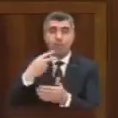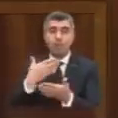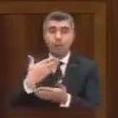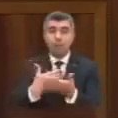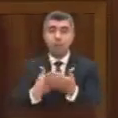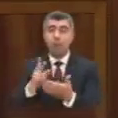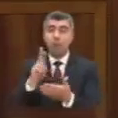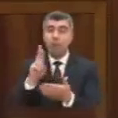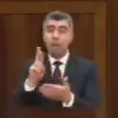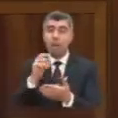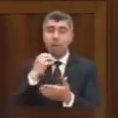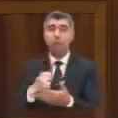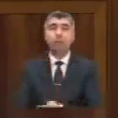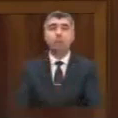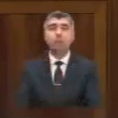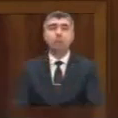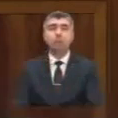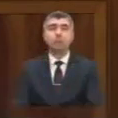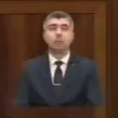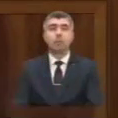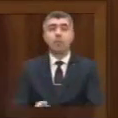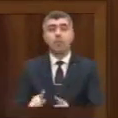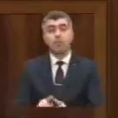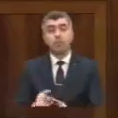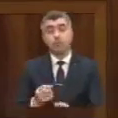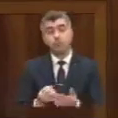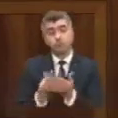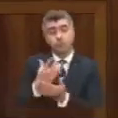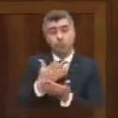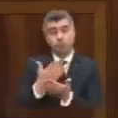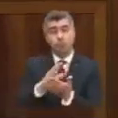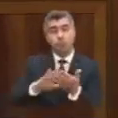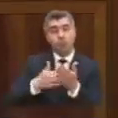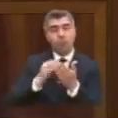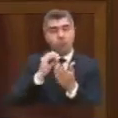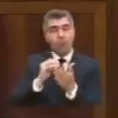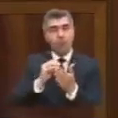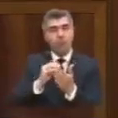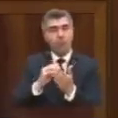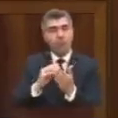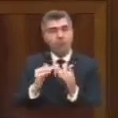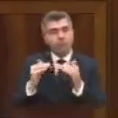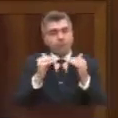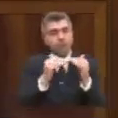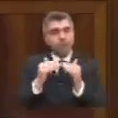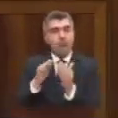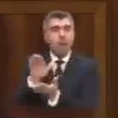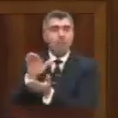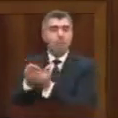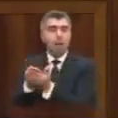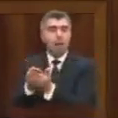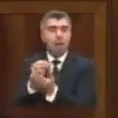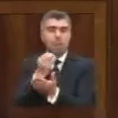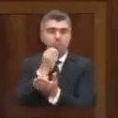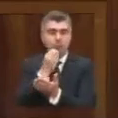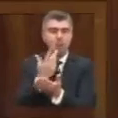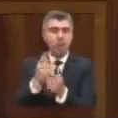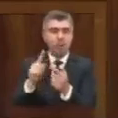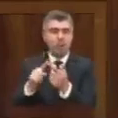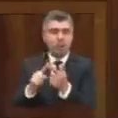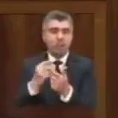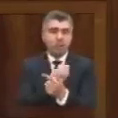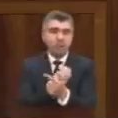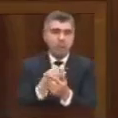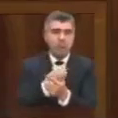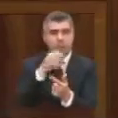أكدتم عليه فيما يتعلق بإحداث منظومة متكاملة لتدبير المخزون الاستراتيجي للمواد الغذائية